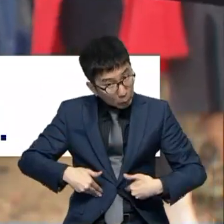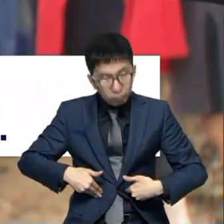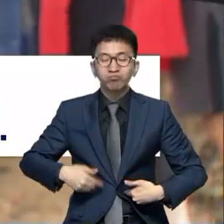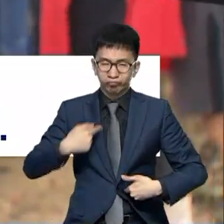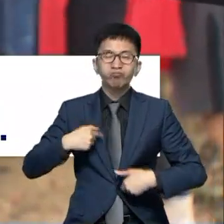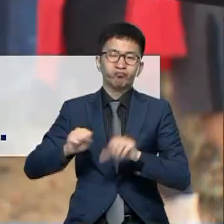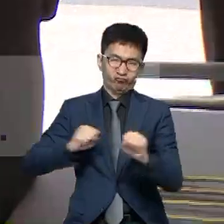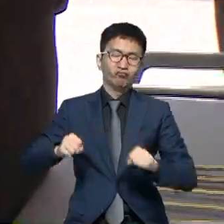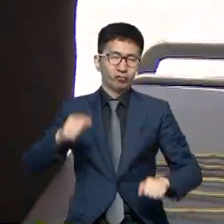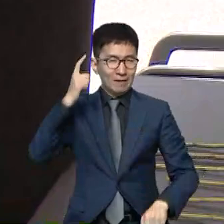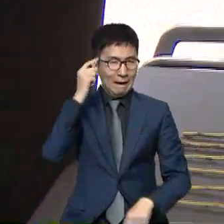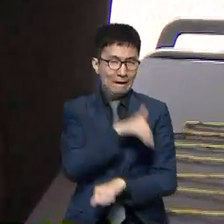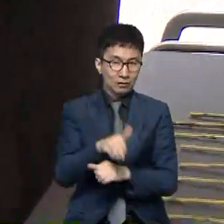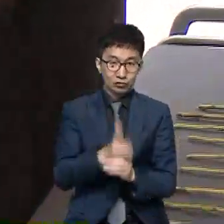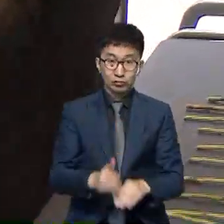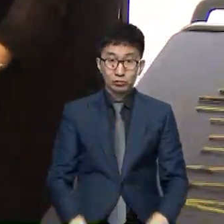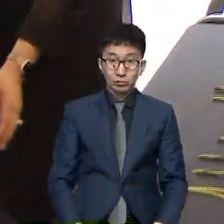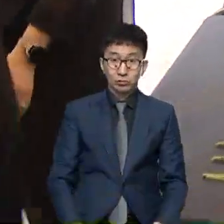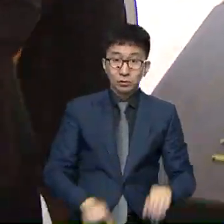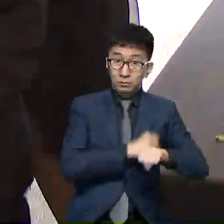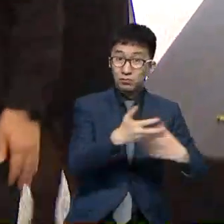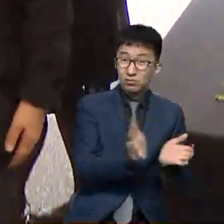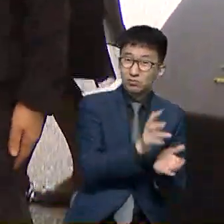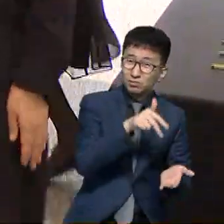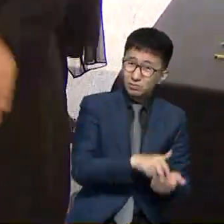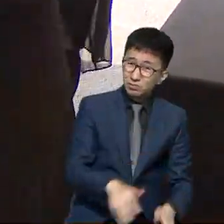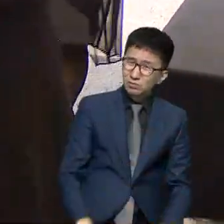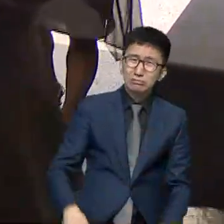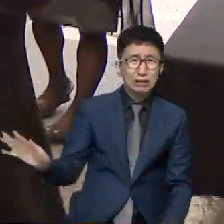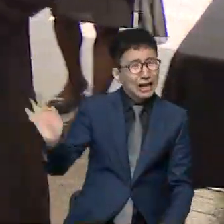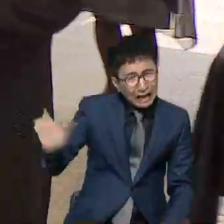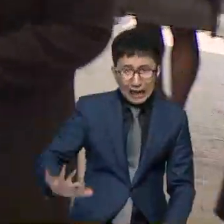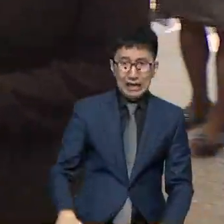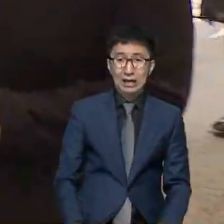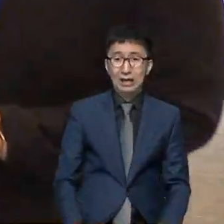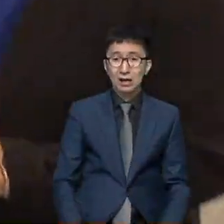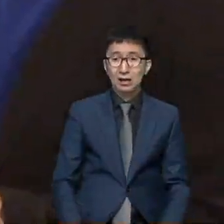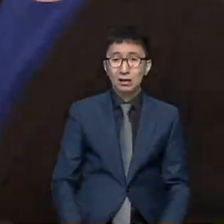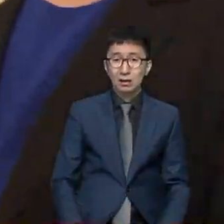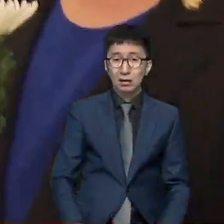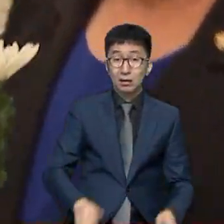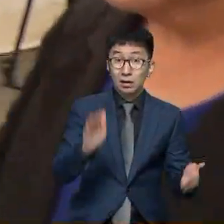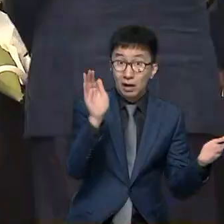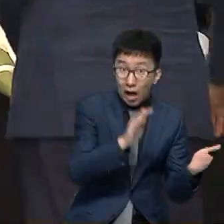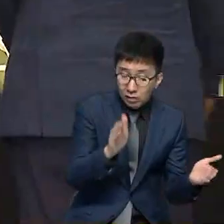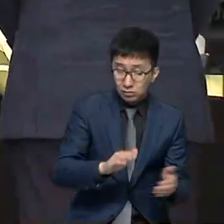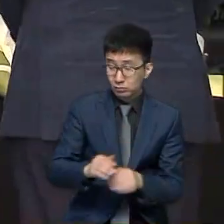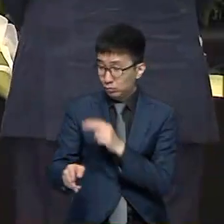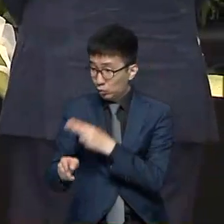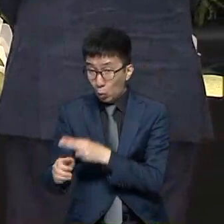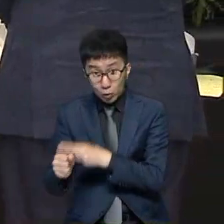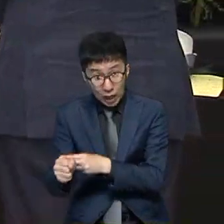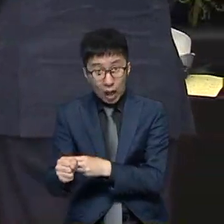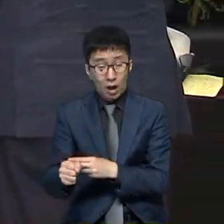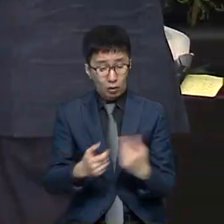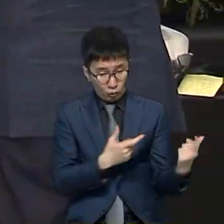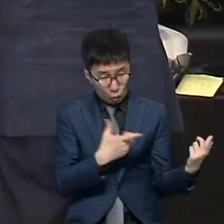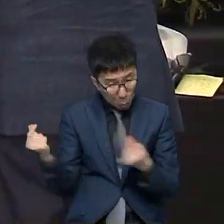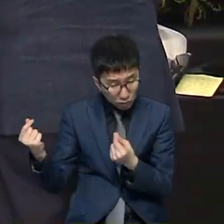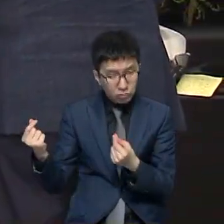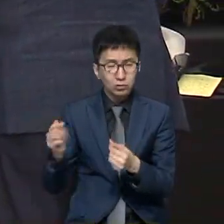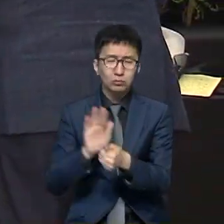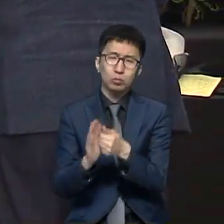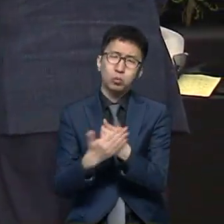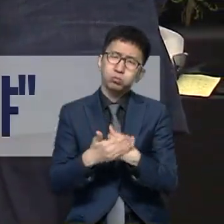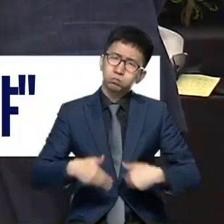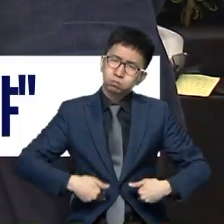된다고 생각합니다. 야당은 근본 원인을 잘못 짚었다며 학생과 교사의 인권을 모두 지킬 방법을 찾아야 한다고